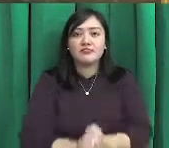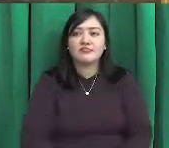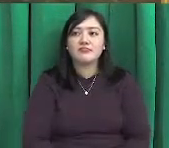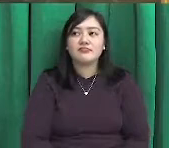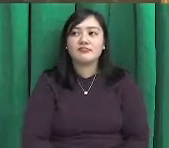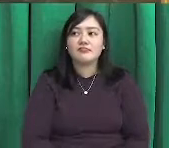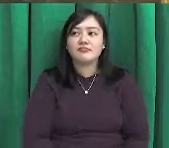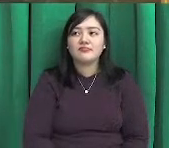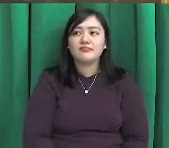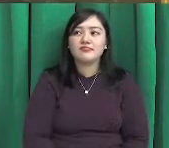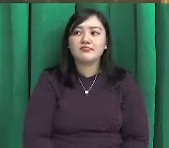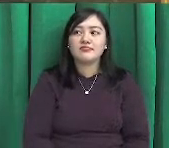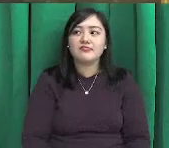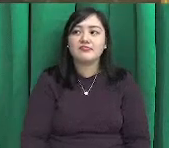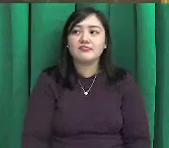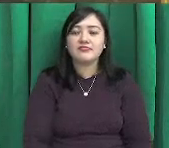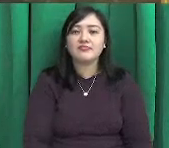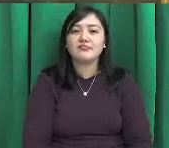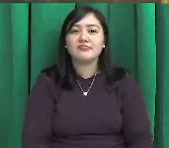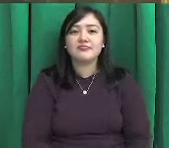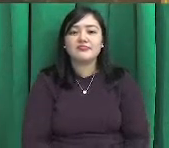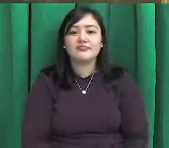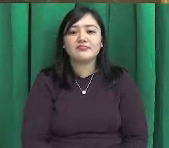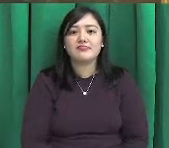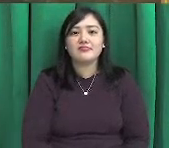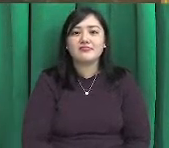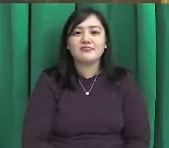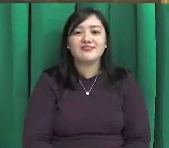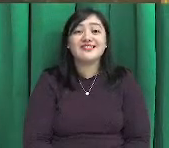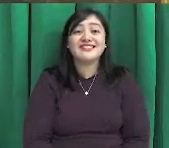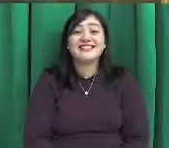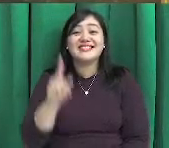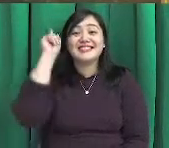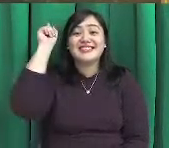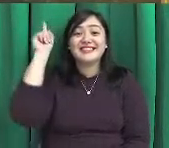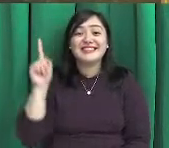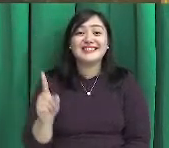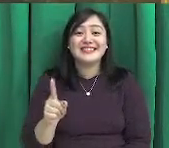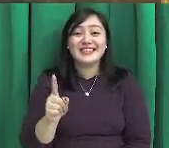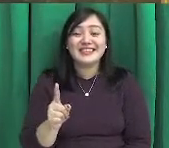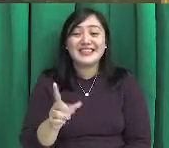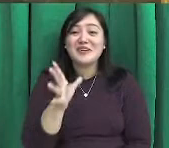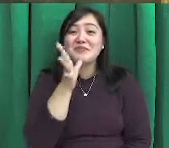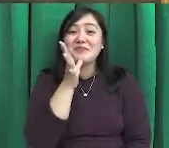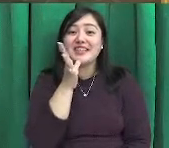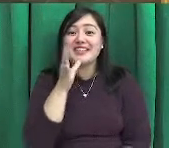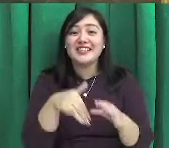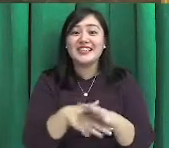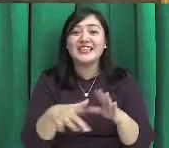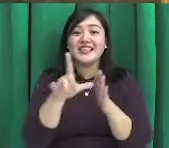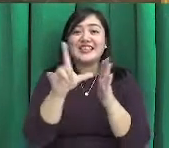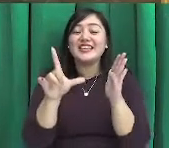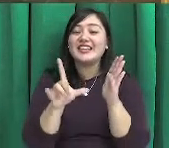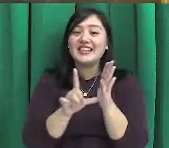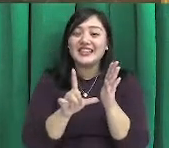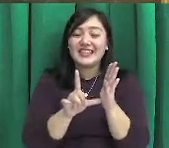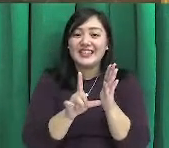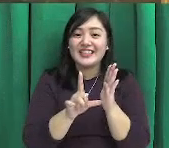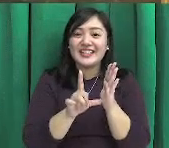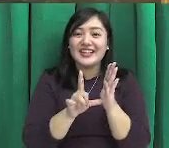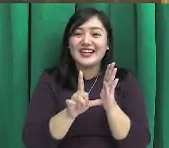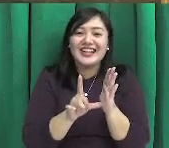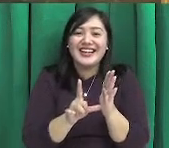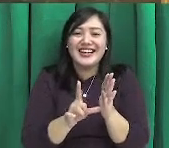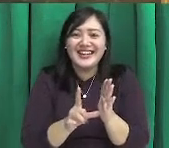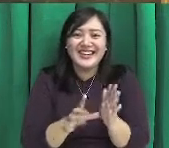kapag nagkaroon kami ng diskusyon. Mamasahihin ka pa? Mamasahihin pa. Totoo lang, mas malimit ako masahihin ng bianan ko kaysa